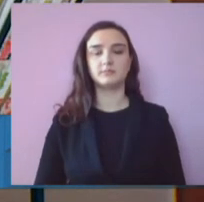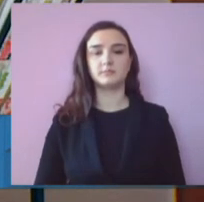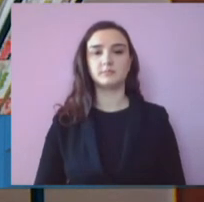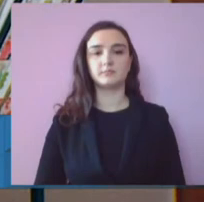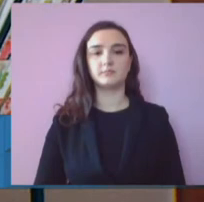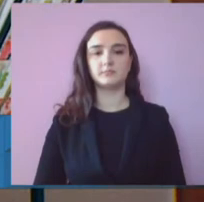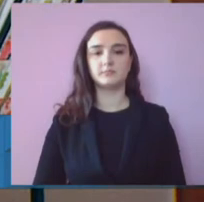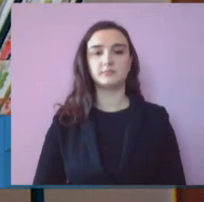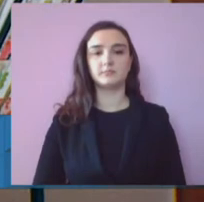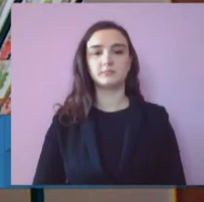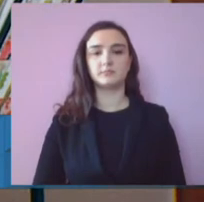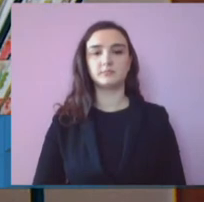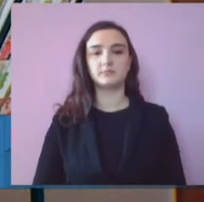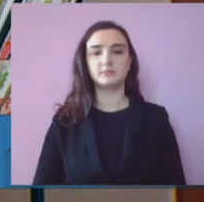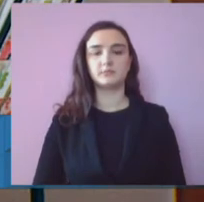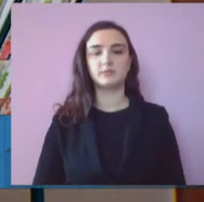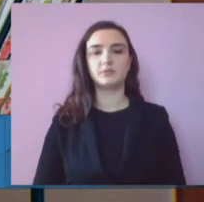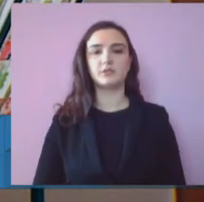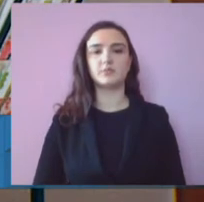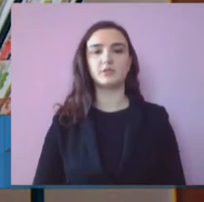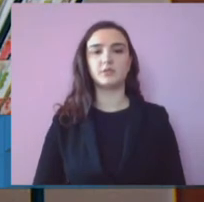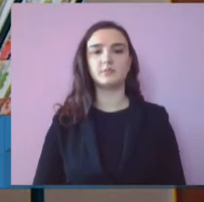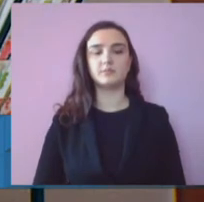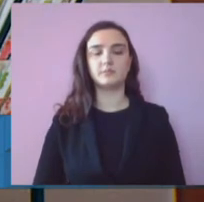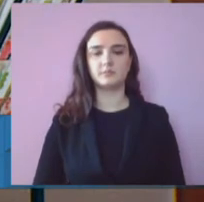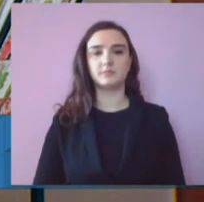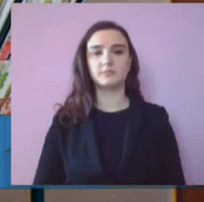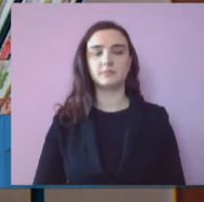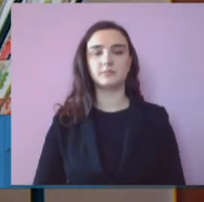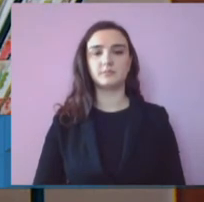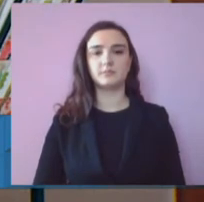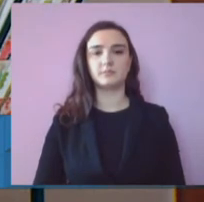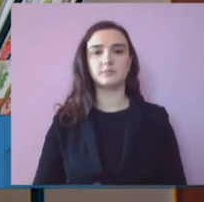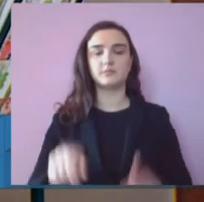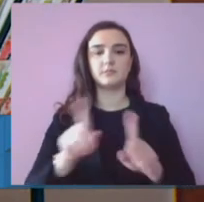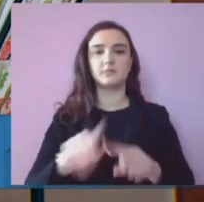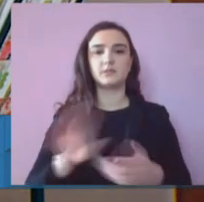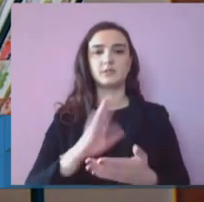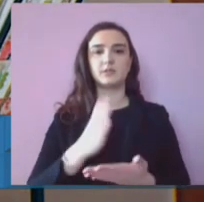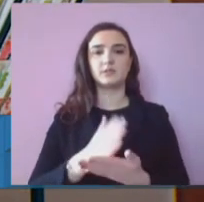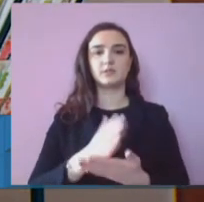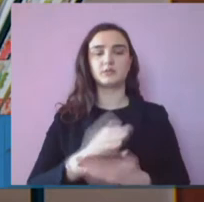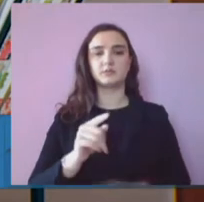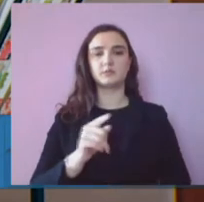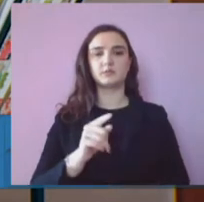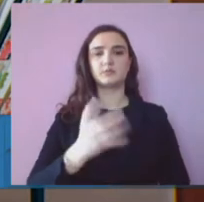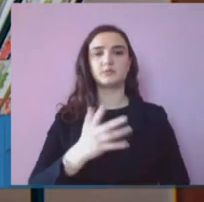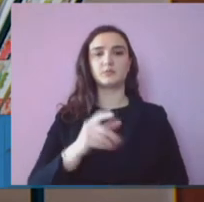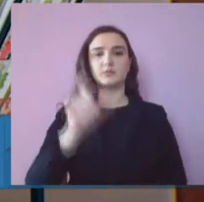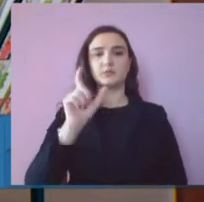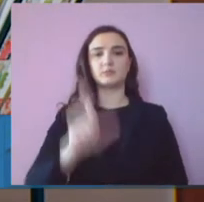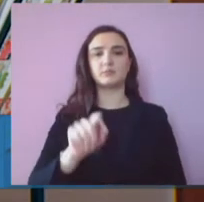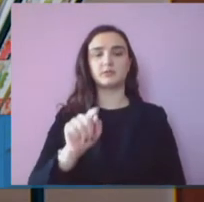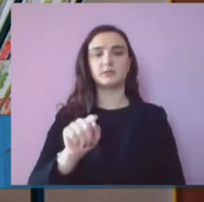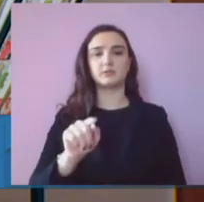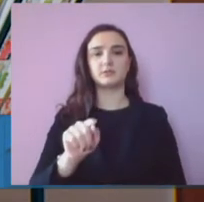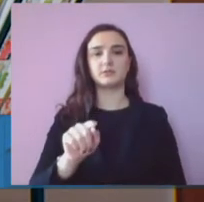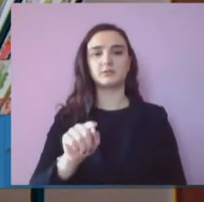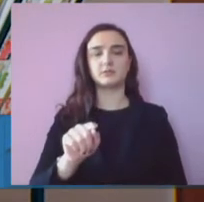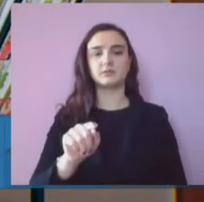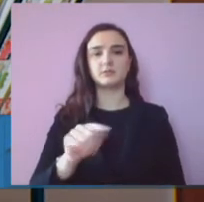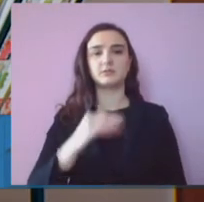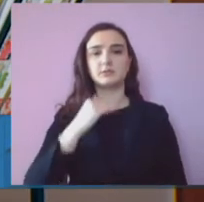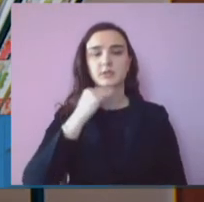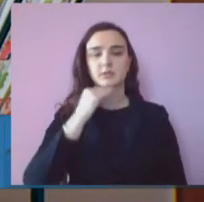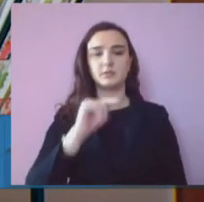როგორც წესი არ არის ხოლმე მუდმივი, თუ ადამიანს საკმარისად აქვს